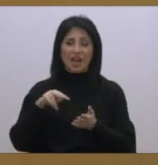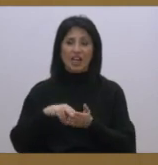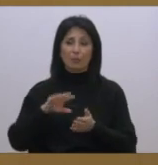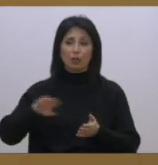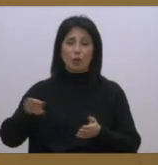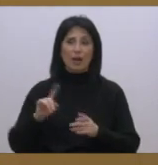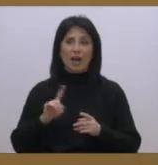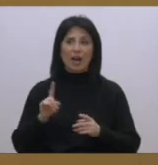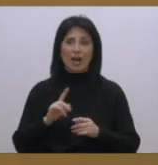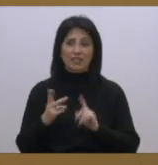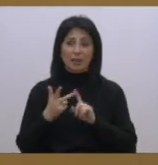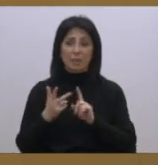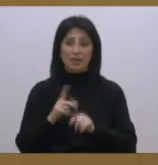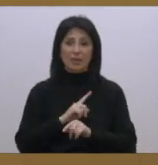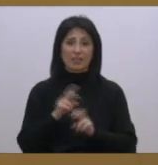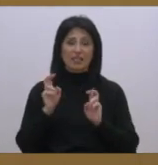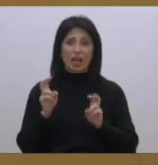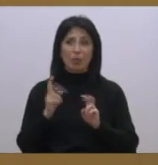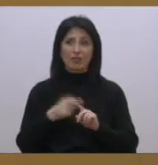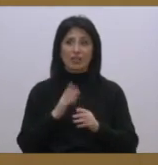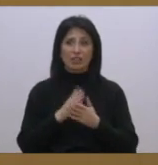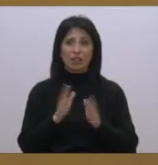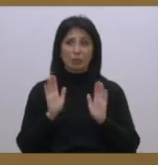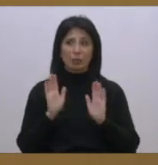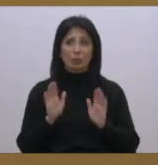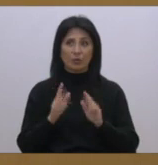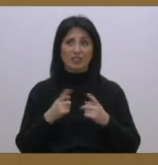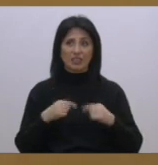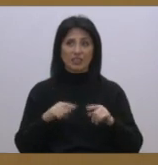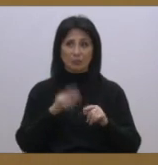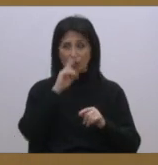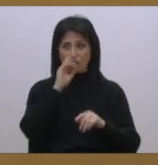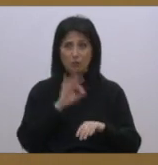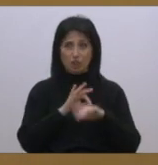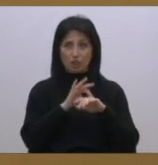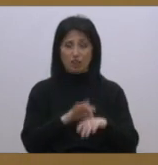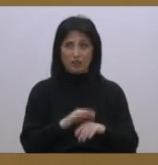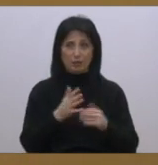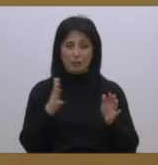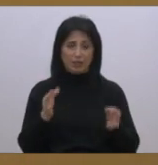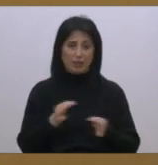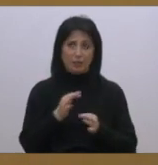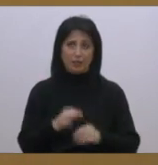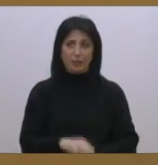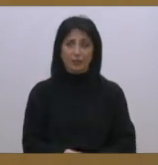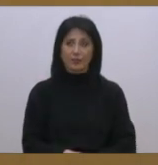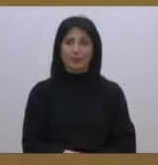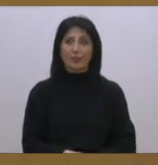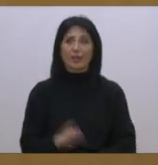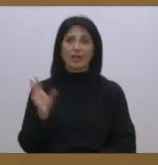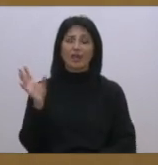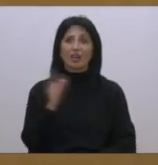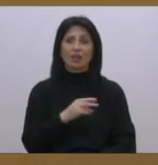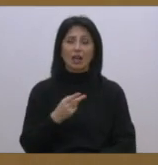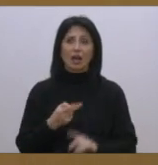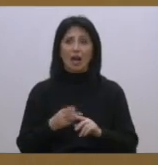თუ რაღაცა მესამე ძალობა ეს არის მხოლოდ საზოგადოების შეცდომაში შეყვანა და მეტი არაფერი. ყველა